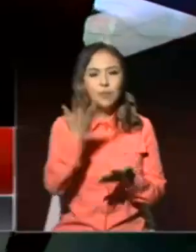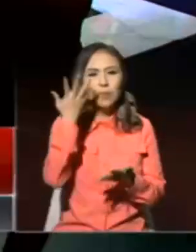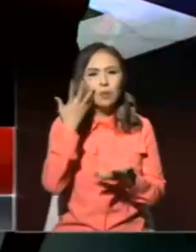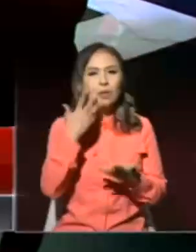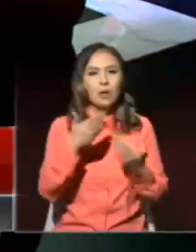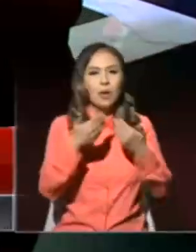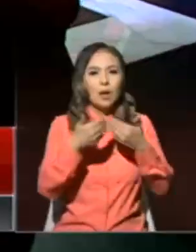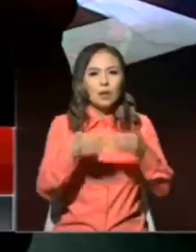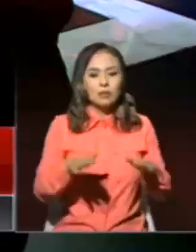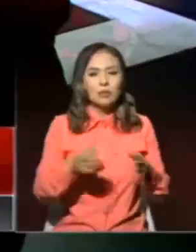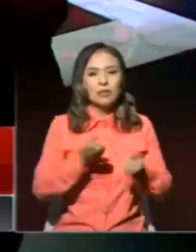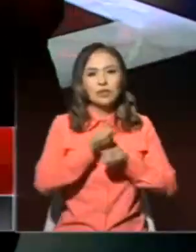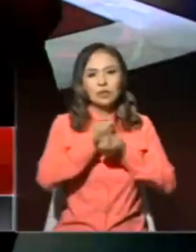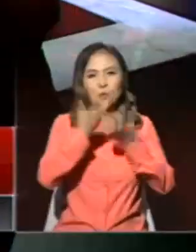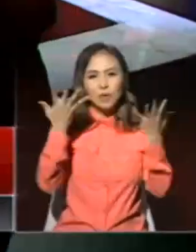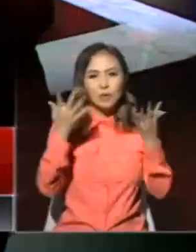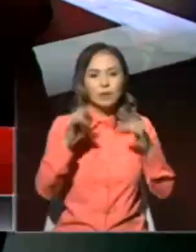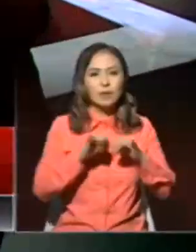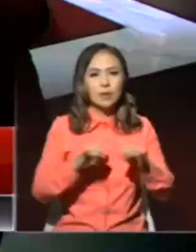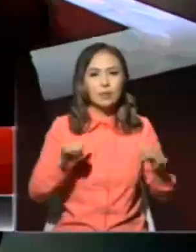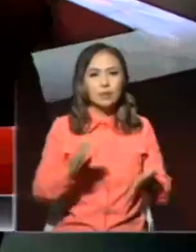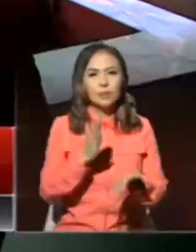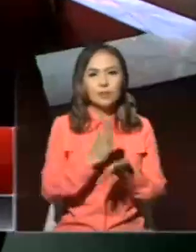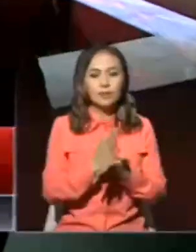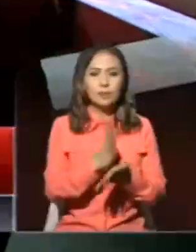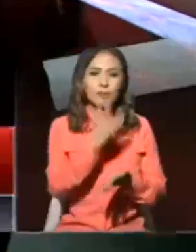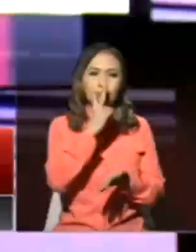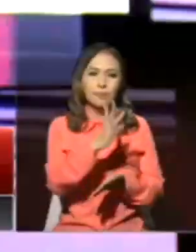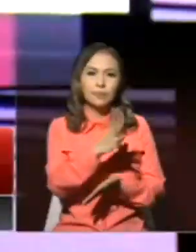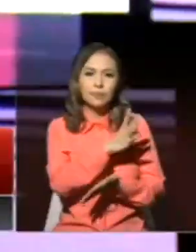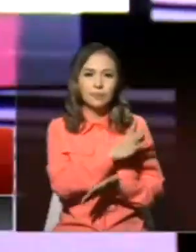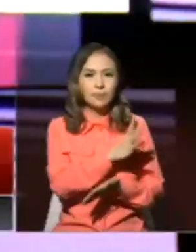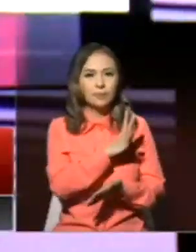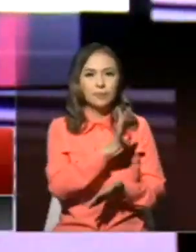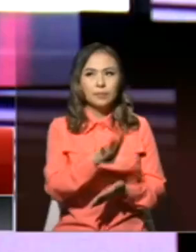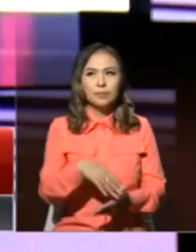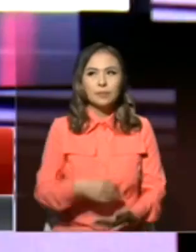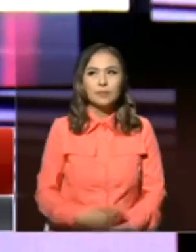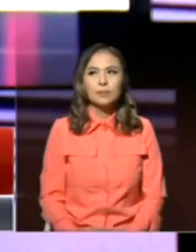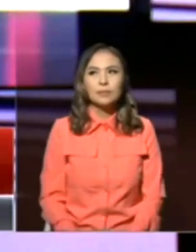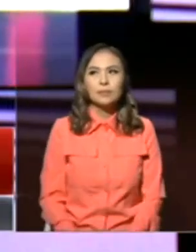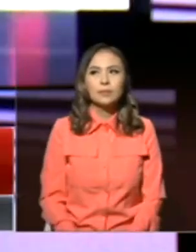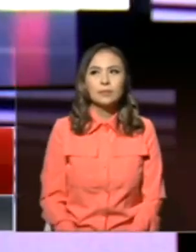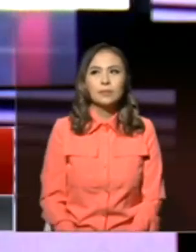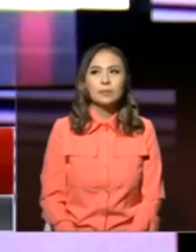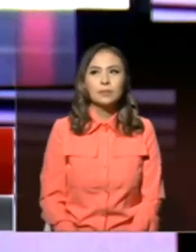Қапшағайдың жайнап дамып кеткенін көрдіңіз бе? Мен Қапшағайда болдым.